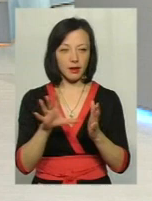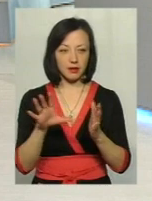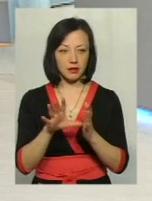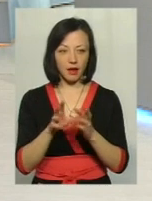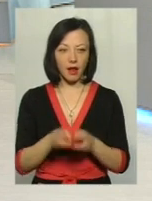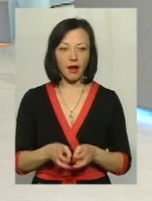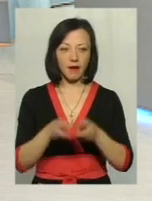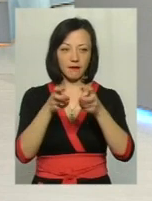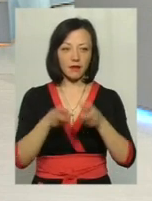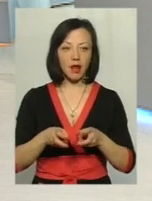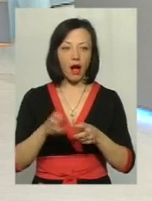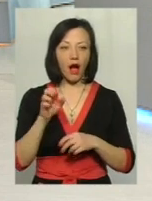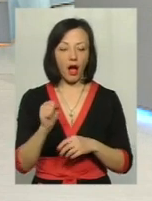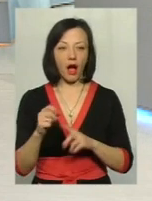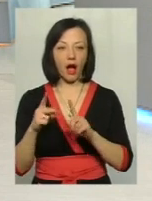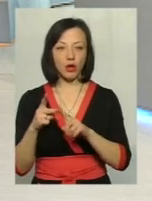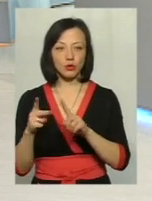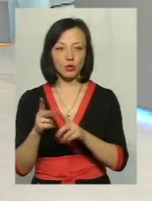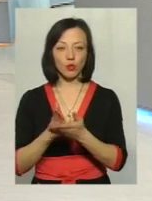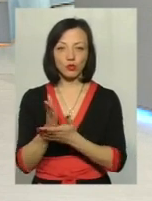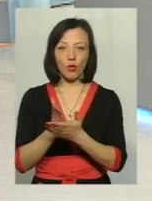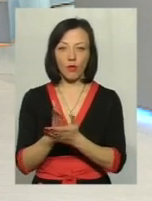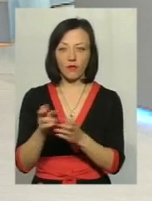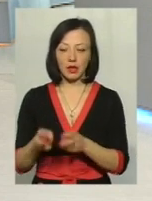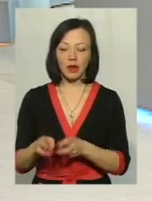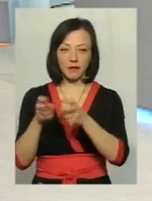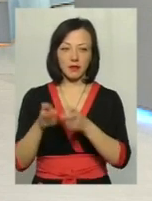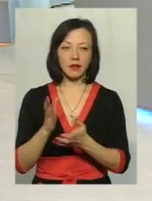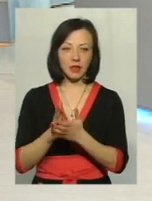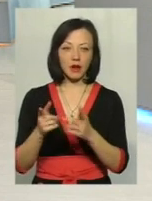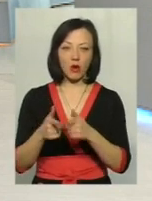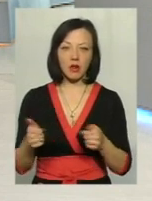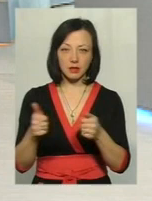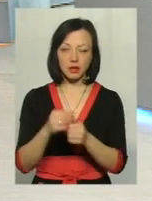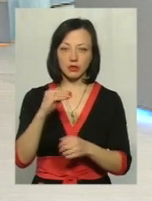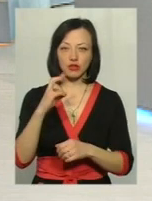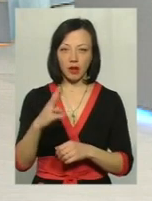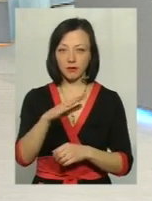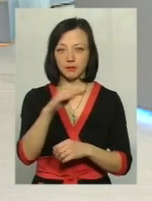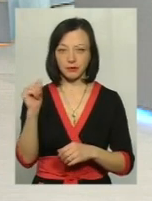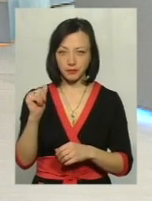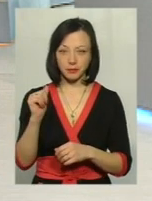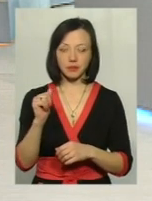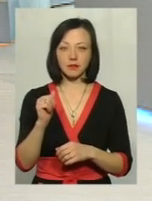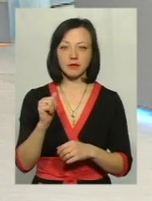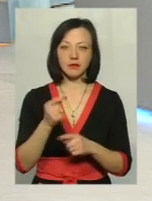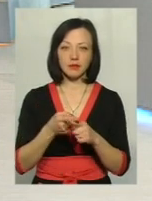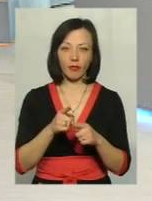ліфтів. Інша – це обслуговування ліфтів. Тобто є організації, які ЖЕКи наймають на субпідряд.